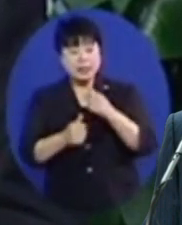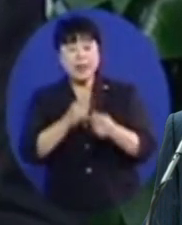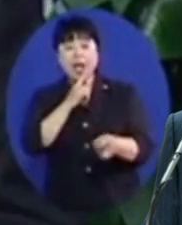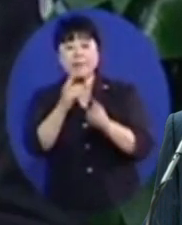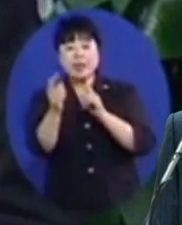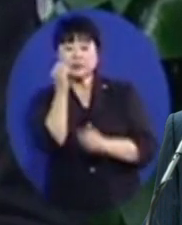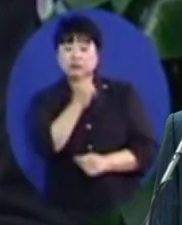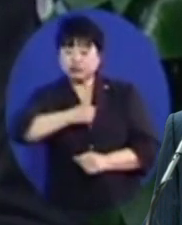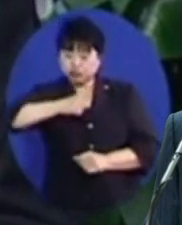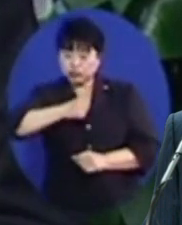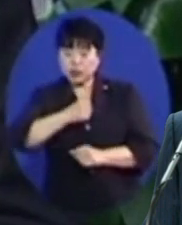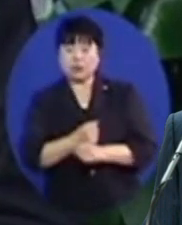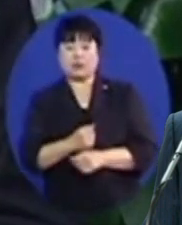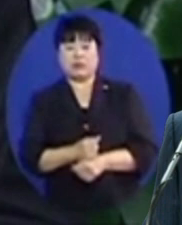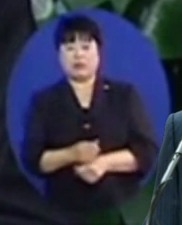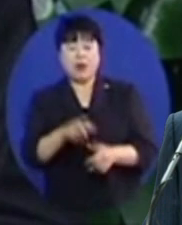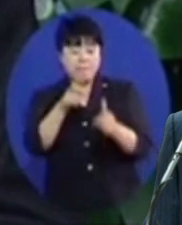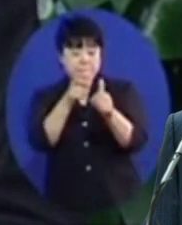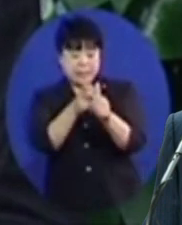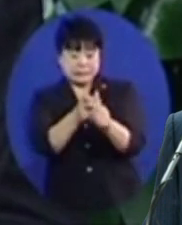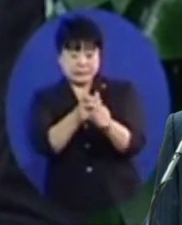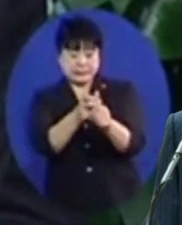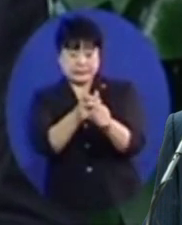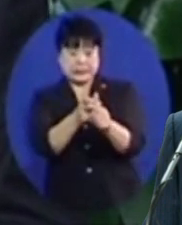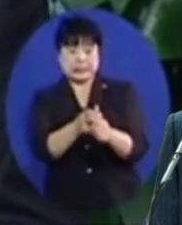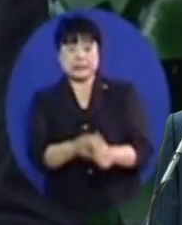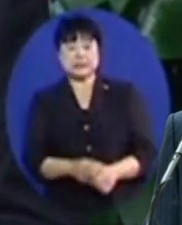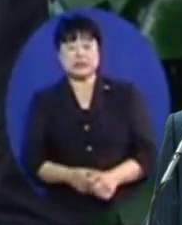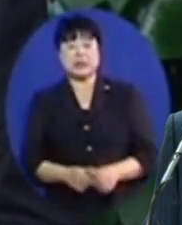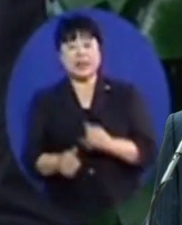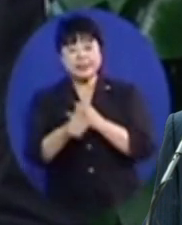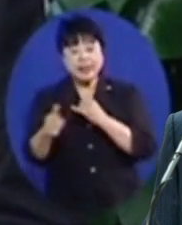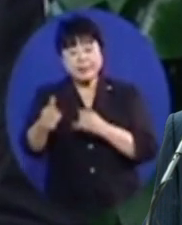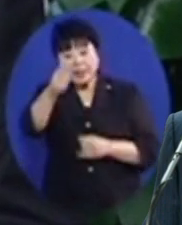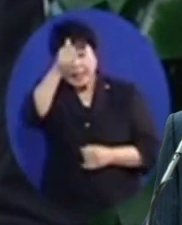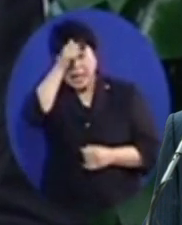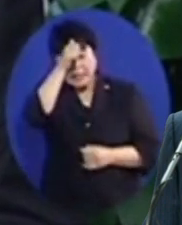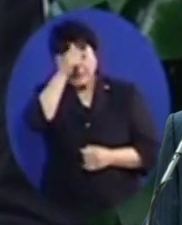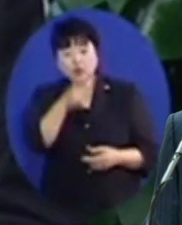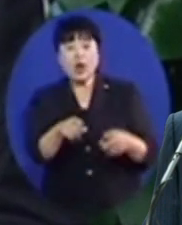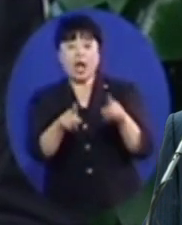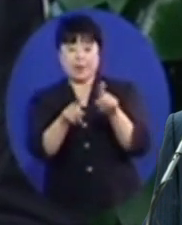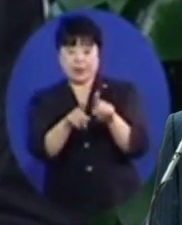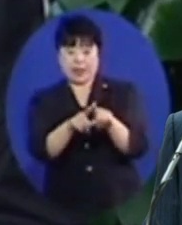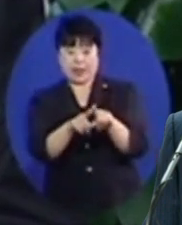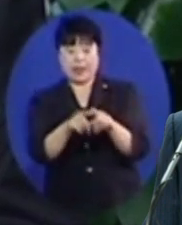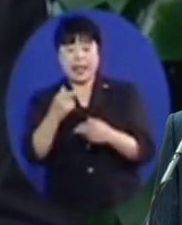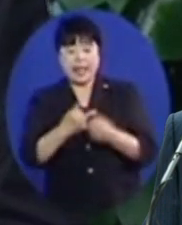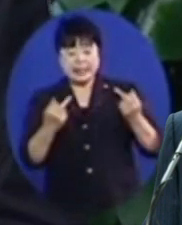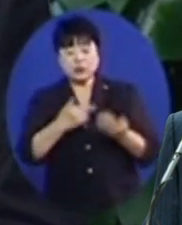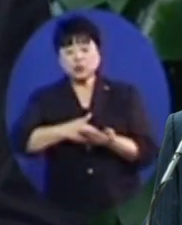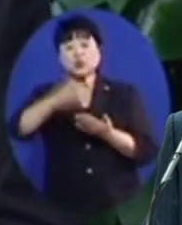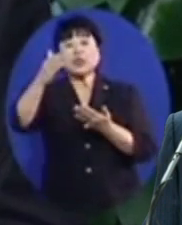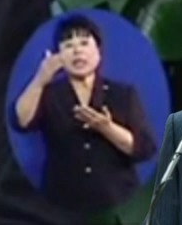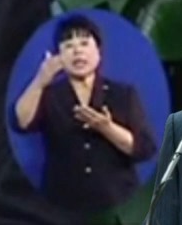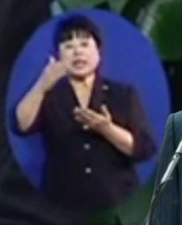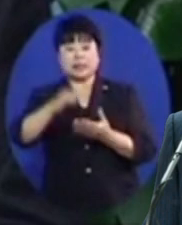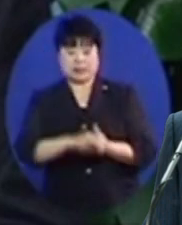말씀을 거역하고 반역해서 남편 아담과 함께 에덴에서